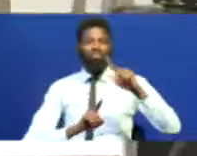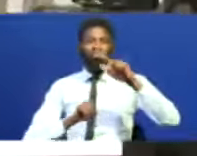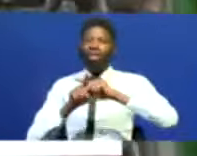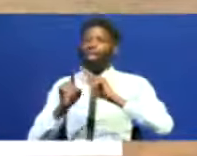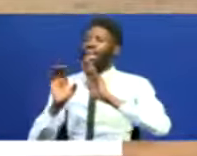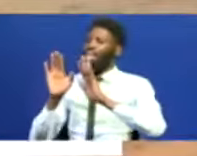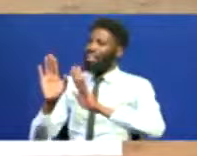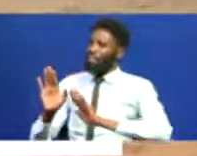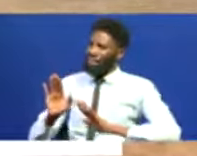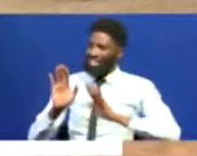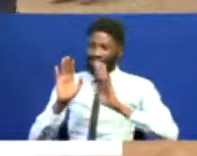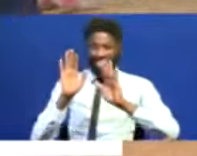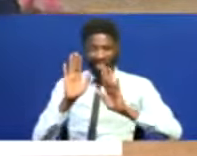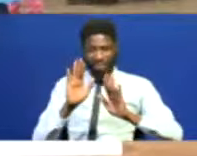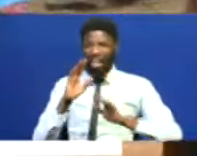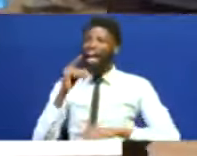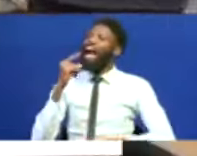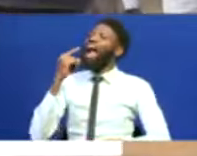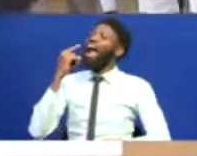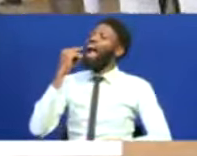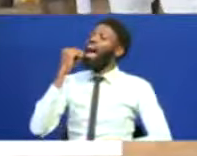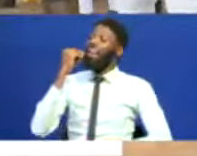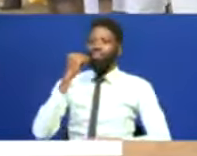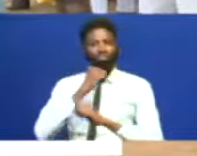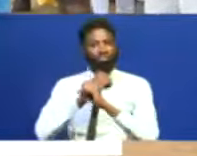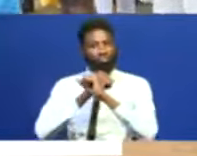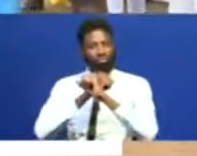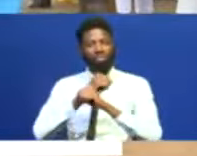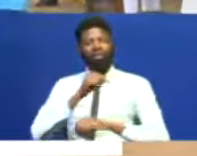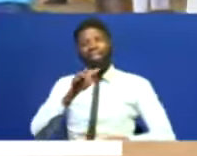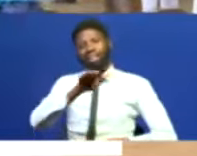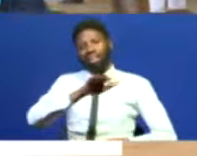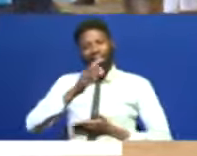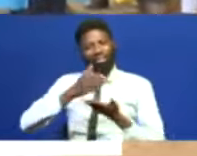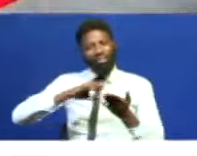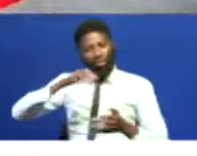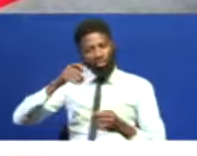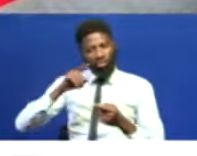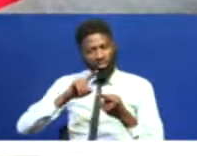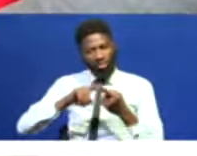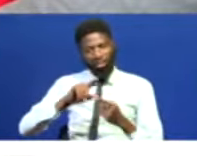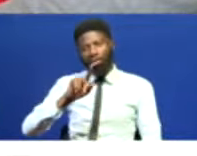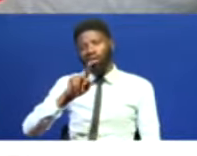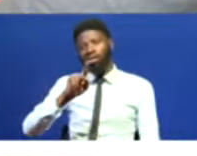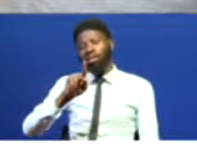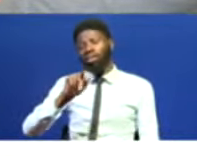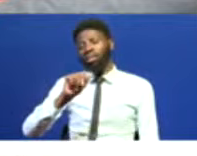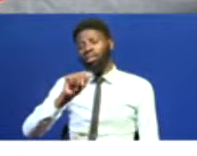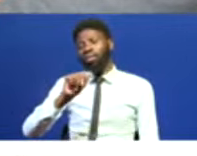chanjo inayotiwa kinywani katika maeneo bunge ya Kamkunji na Embakasi.